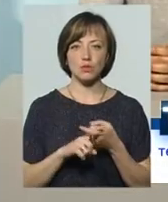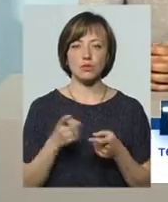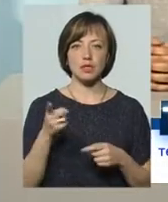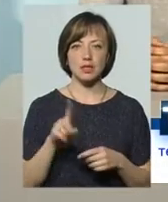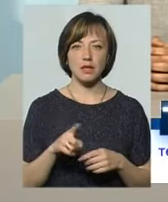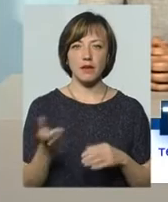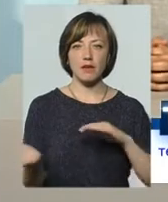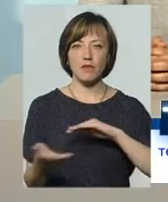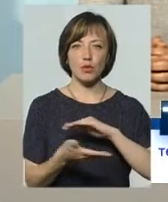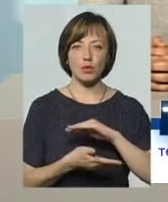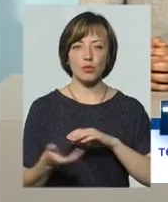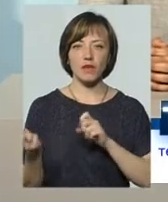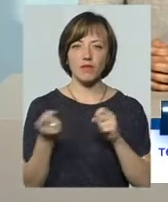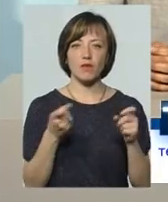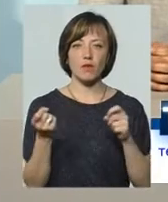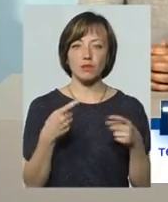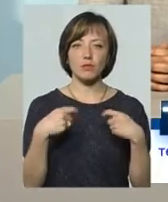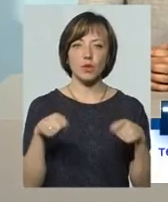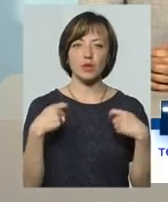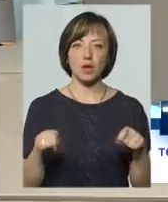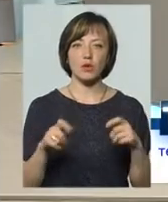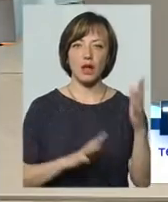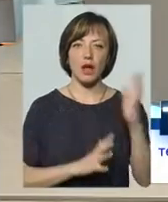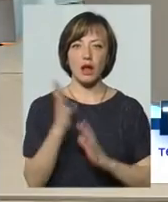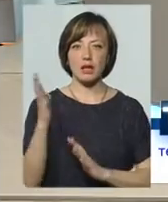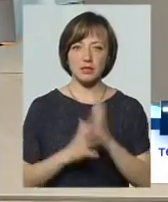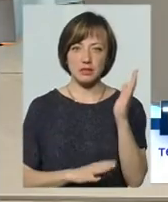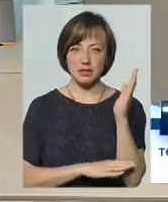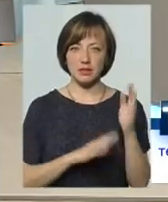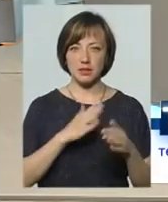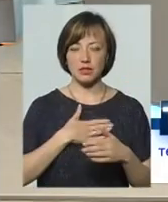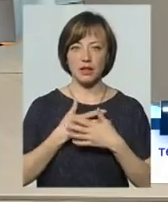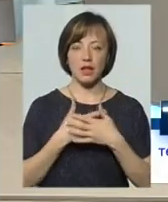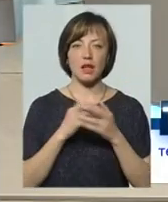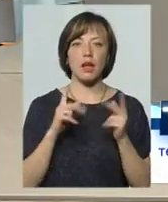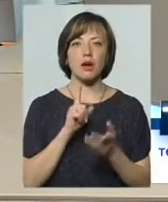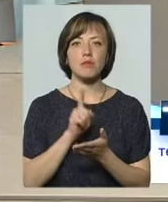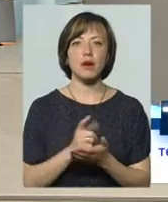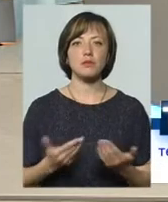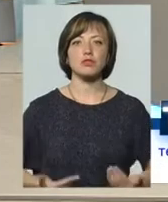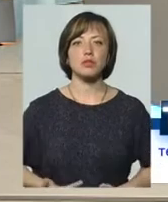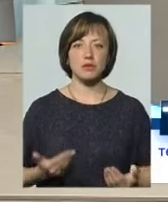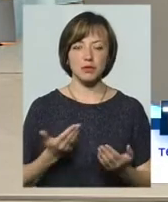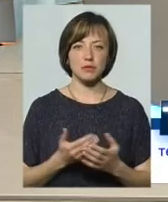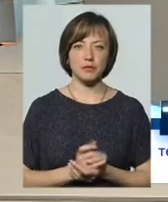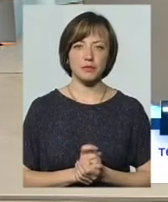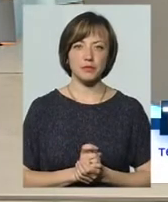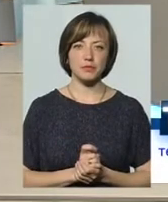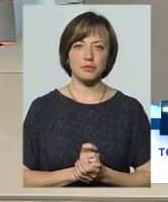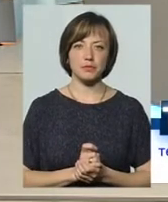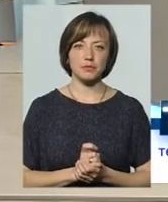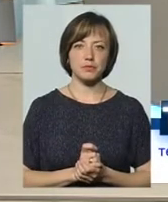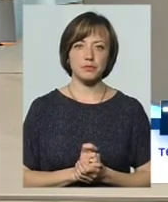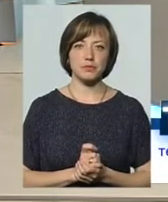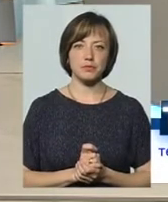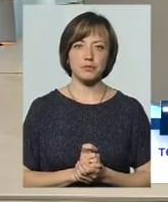що вирубують і вивозять, продають ліса? Це наші легені? Як ми маємо жити без цього? Дякую. Як